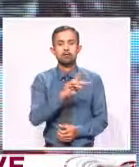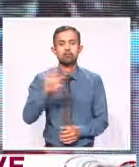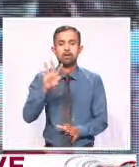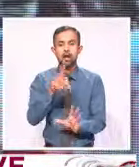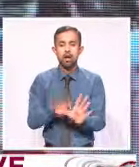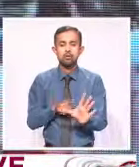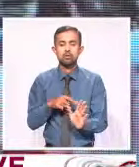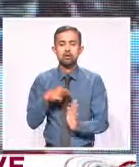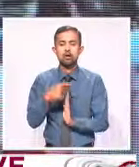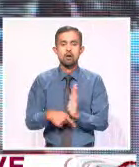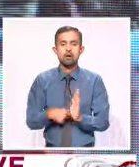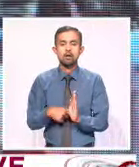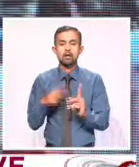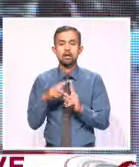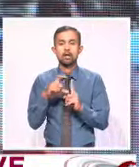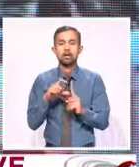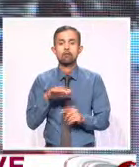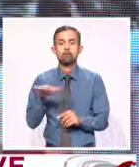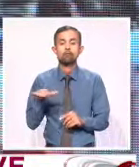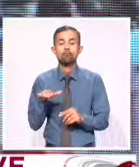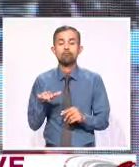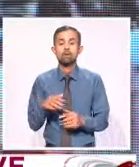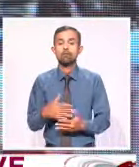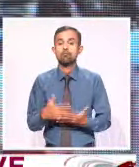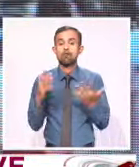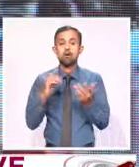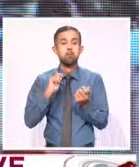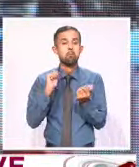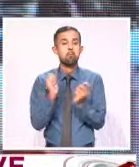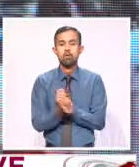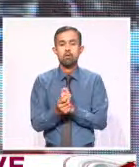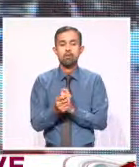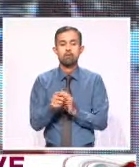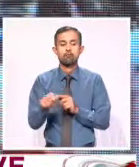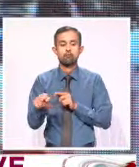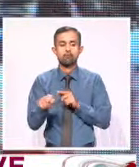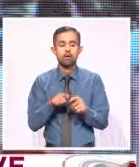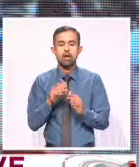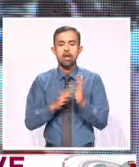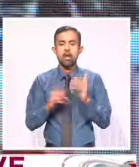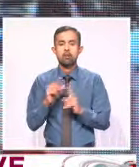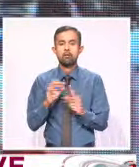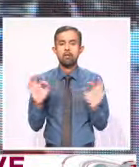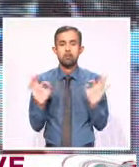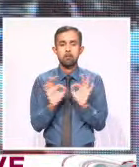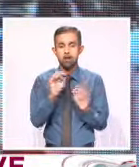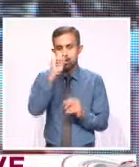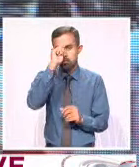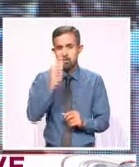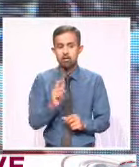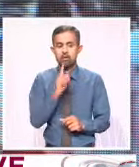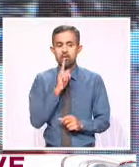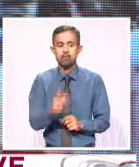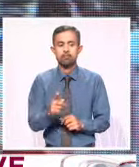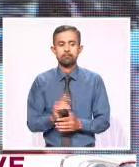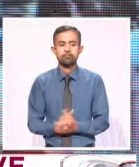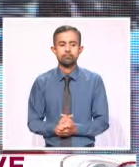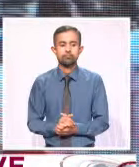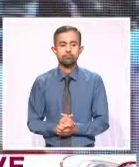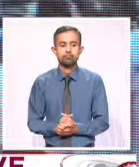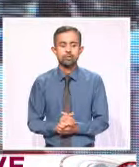2024 වර්ෂය ශ්‍රී ලාංකීය අධ්‍යාපන ශාස්ත්‍රයේ දැවැන්ත හැරවුම් ලක්ෂ්‍යයක් වන බව අමාත්‍ය ආචාර්ය බන්දුල ගුණවර්ධන මහතා